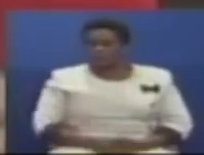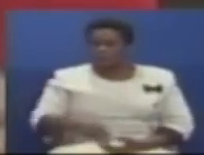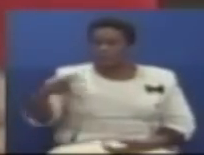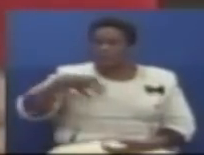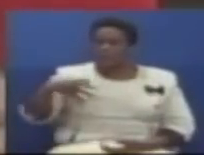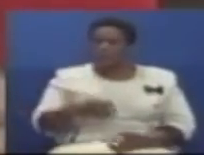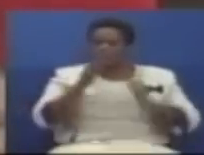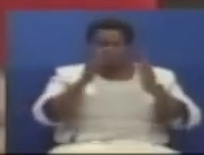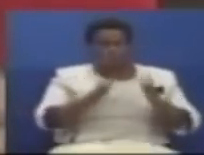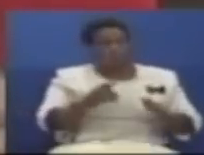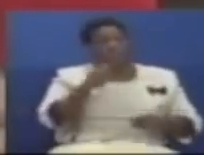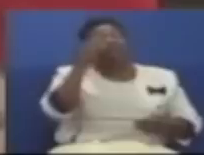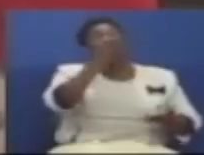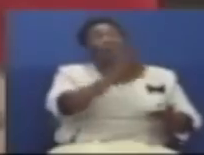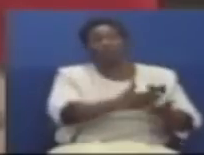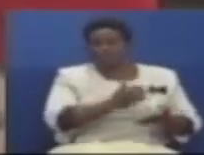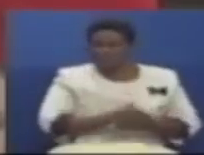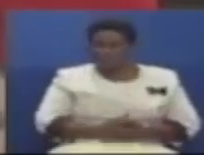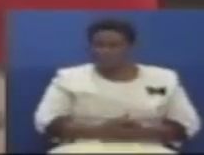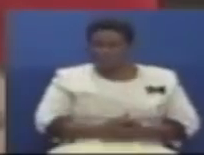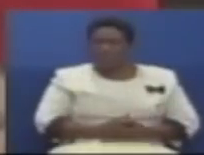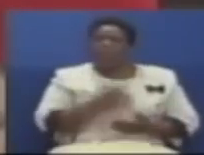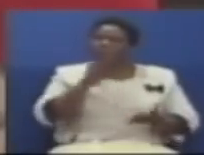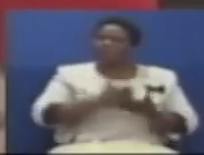walia, akasema kweli serikali imefanya kosa.